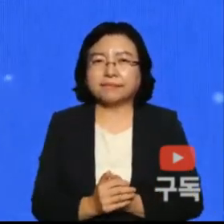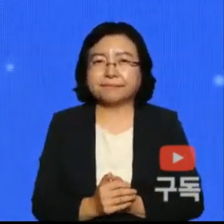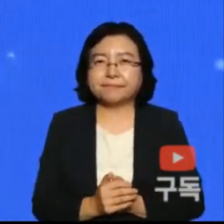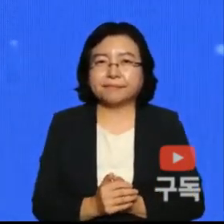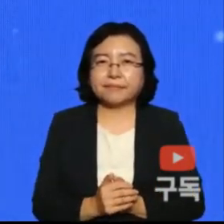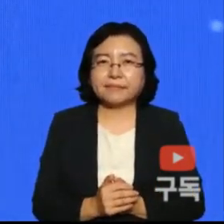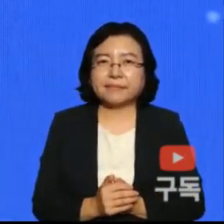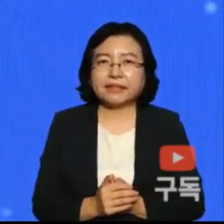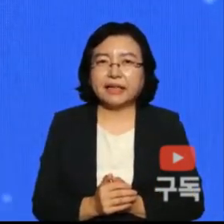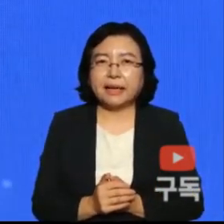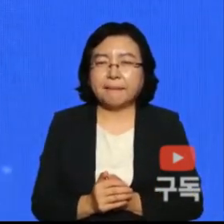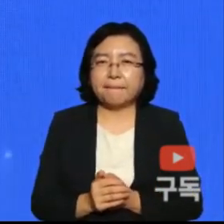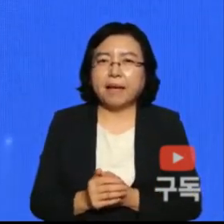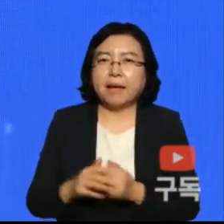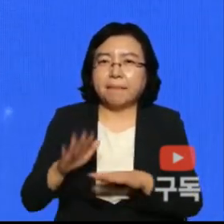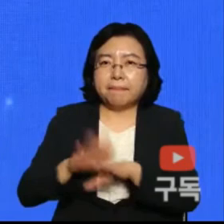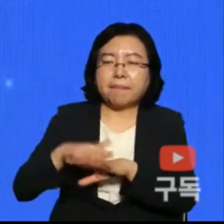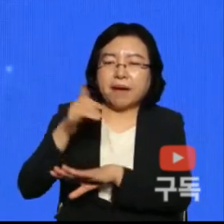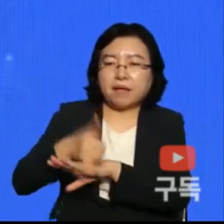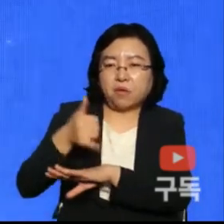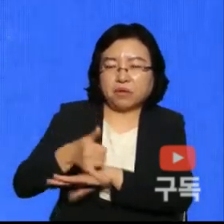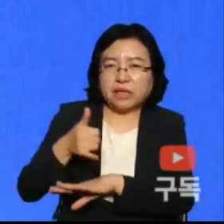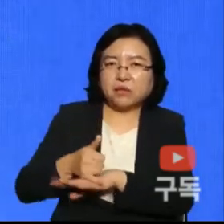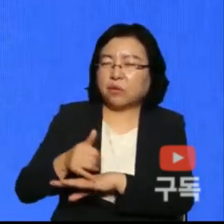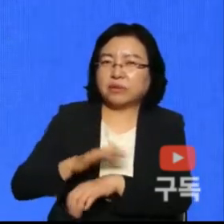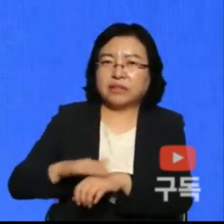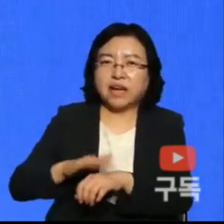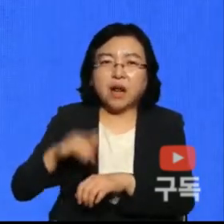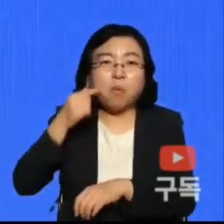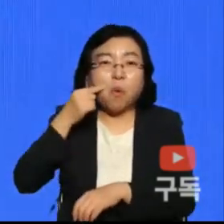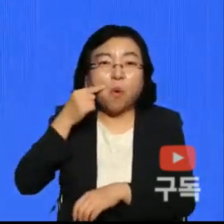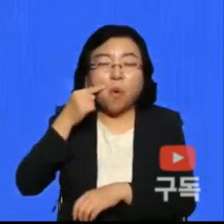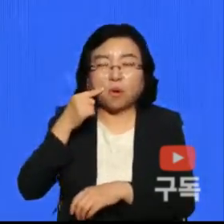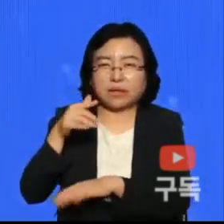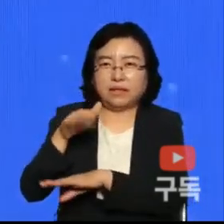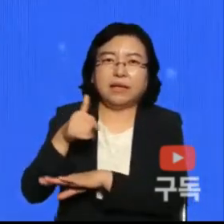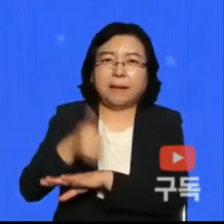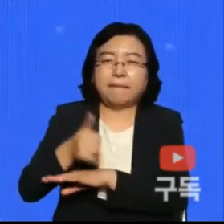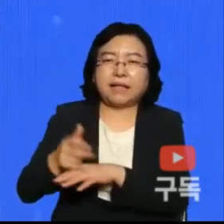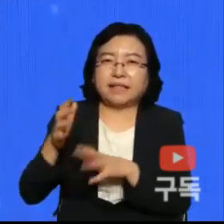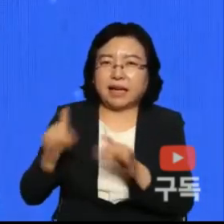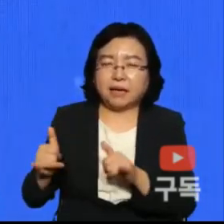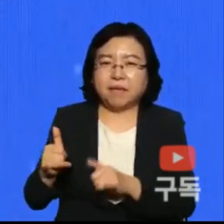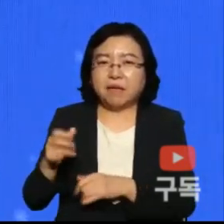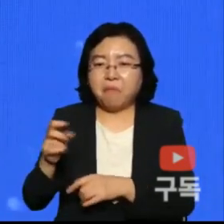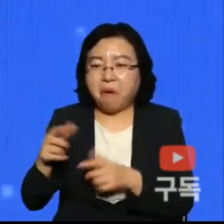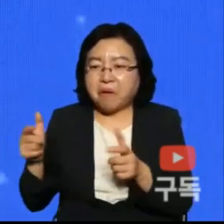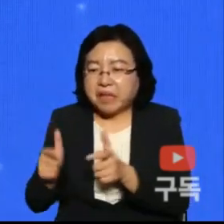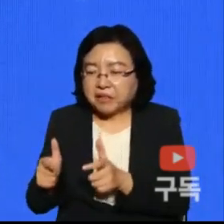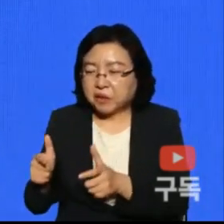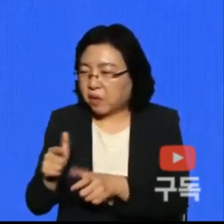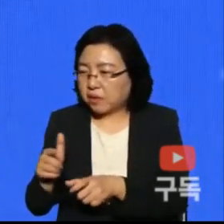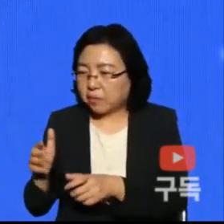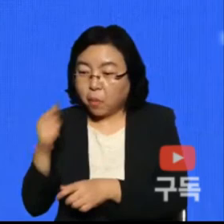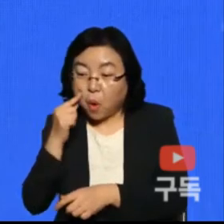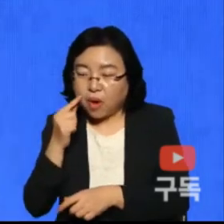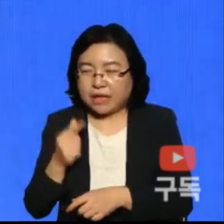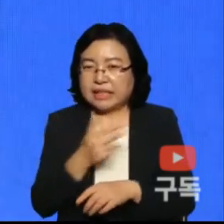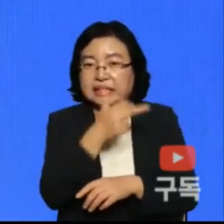텃밭농사 도 제대로 못하던 동북아 갑자기 큰 농사 맡긴다고 자리 없습니다